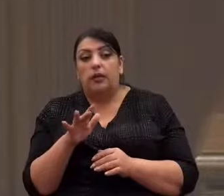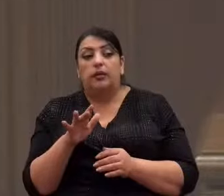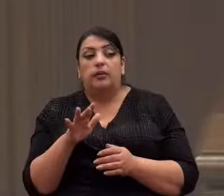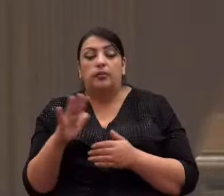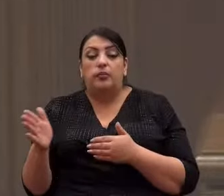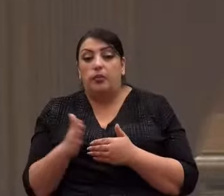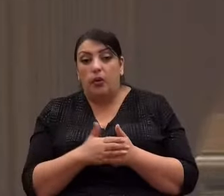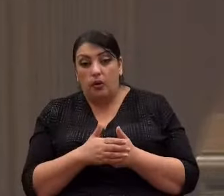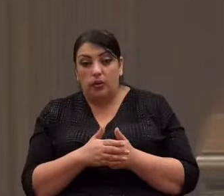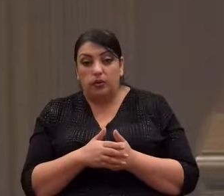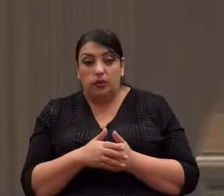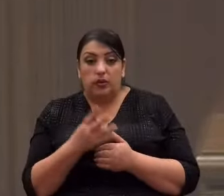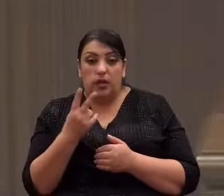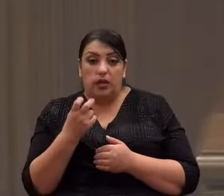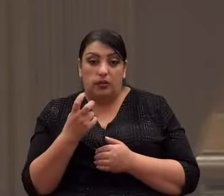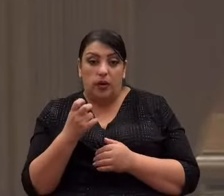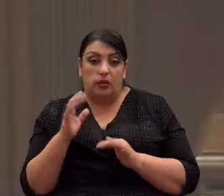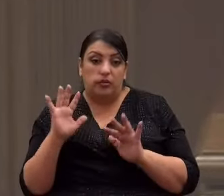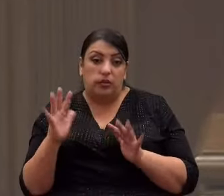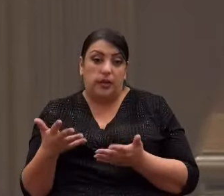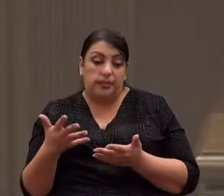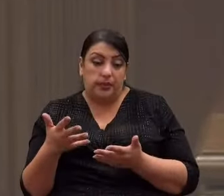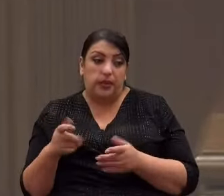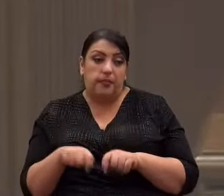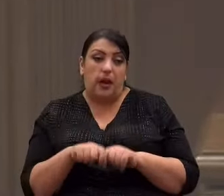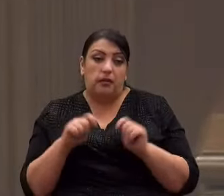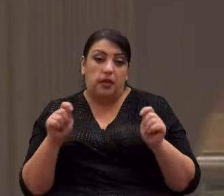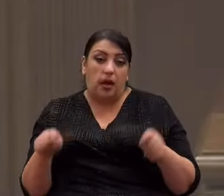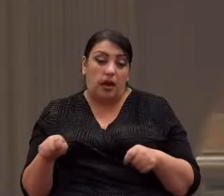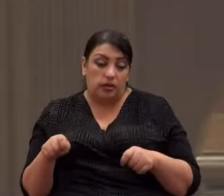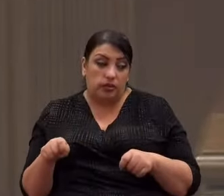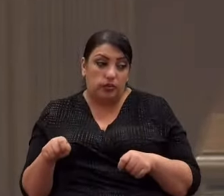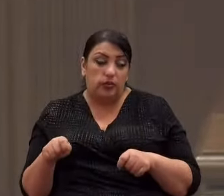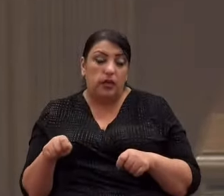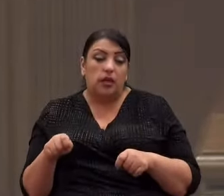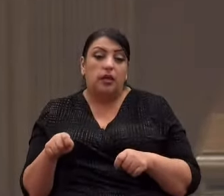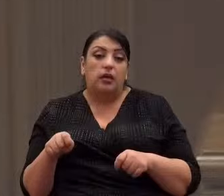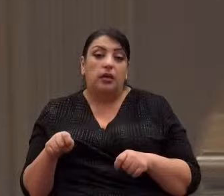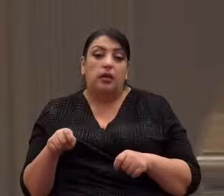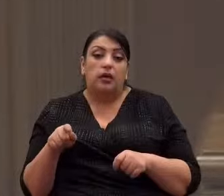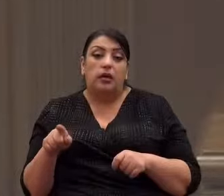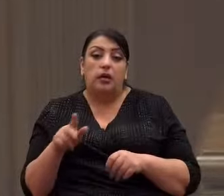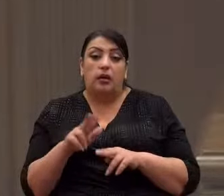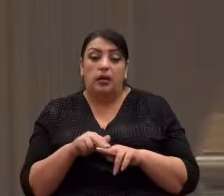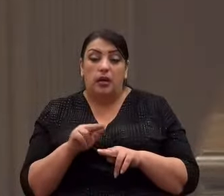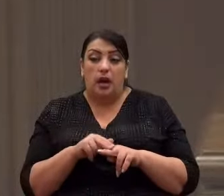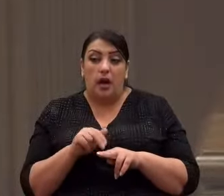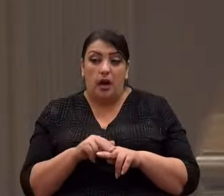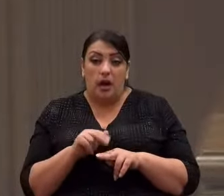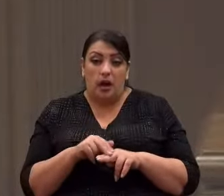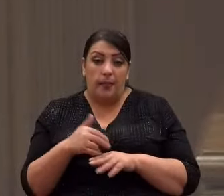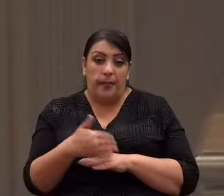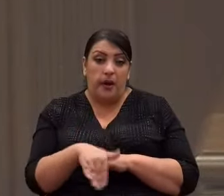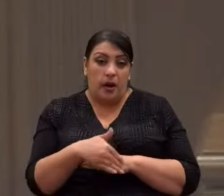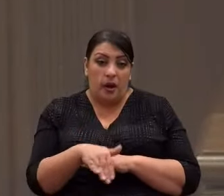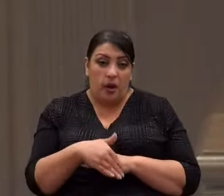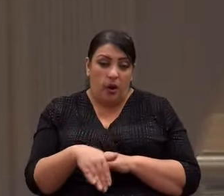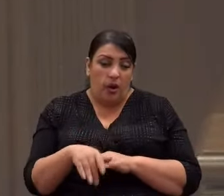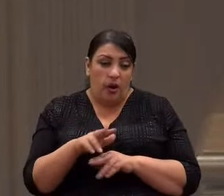մոտ 200 դեպքի բացահայտում, դրանք ճանապարհային ոստիկանների կողմից, դեռևս